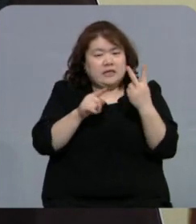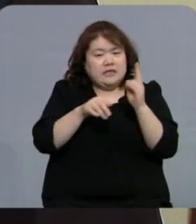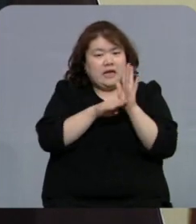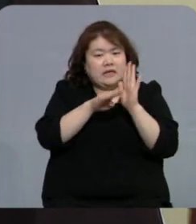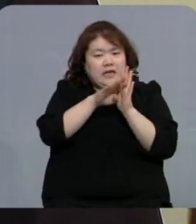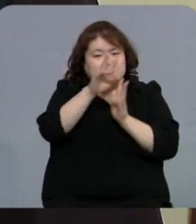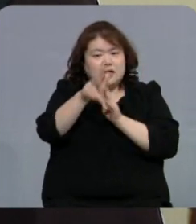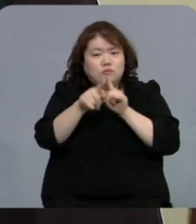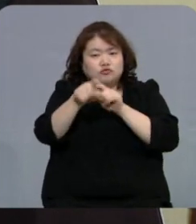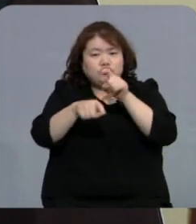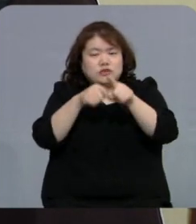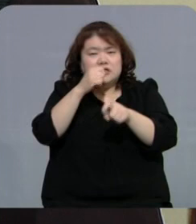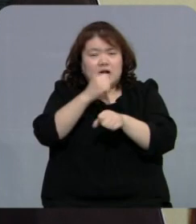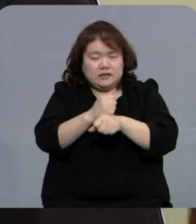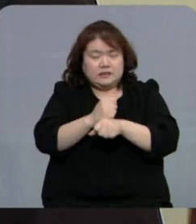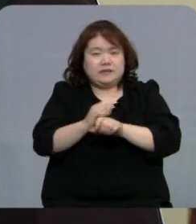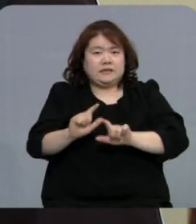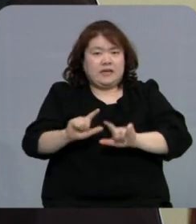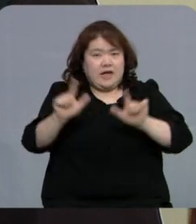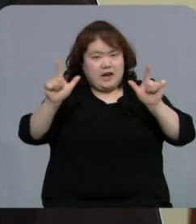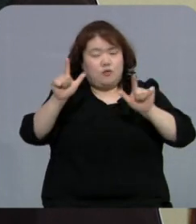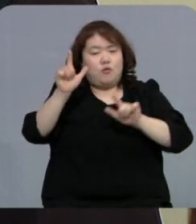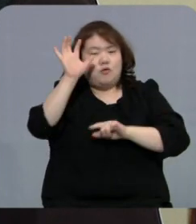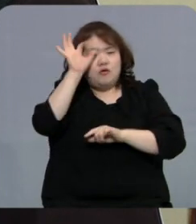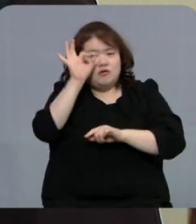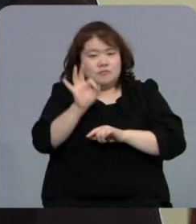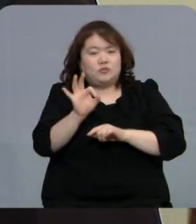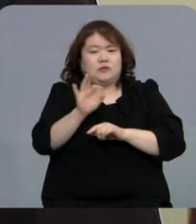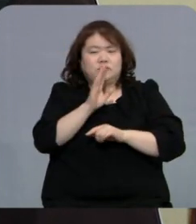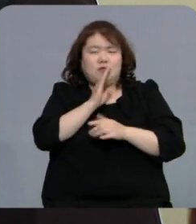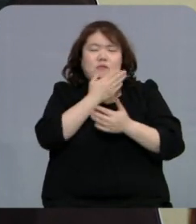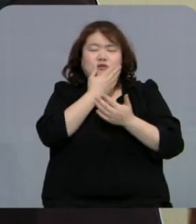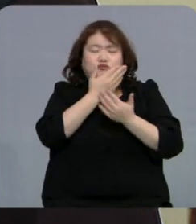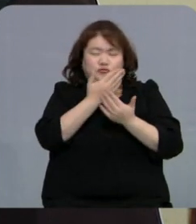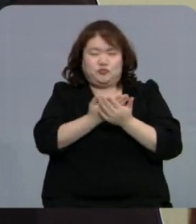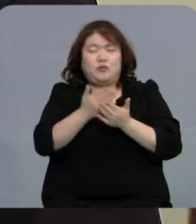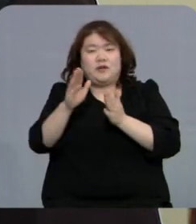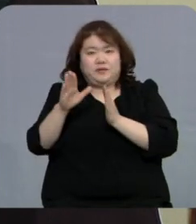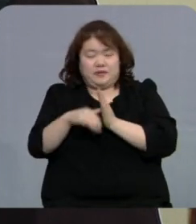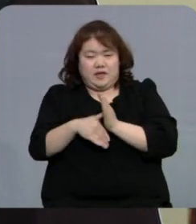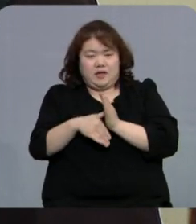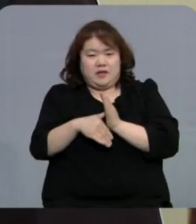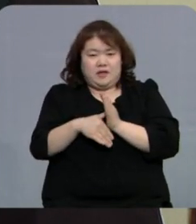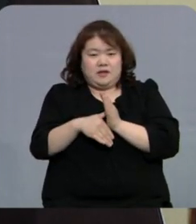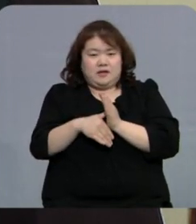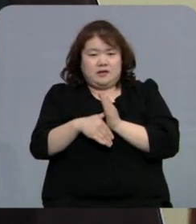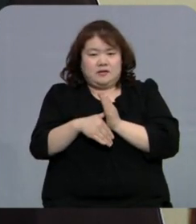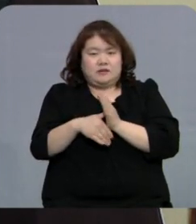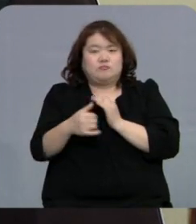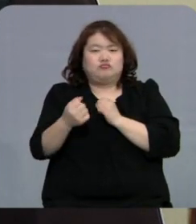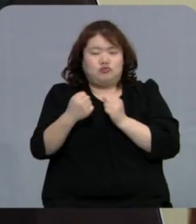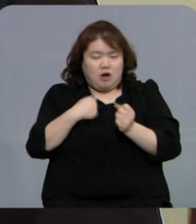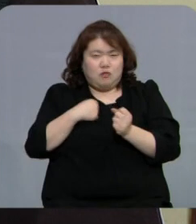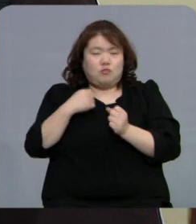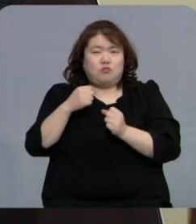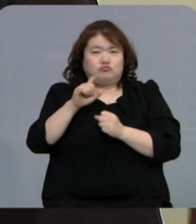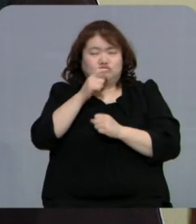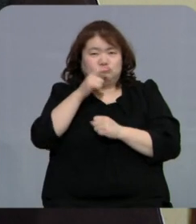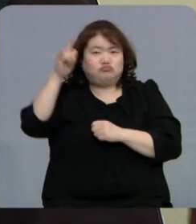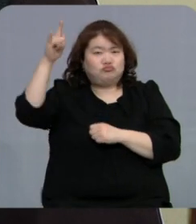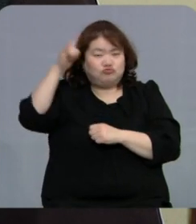추진하는 올해 같은 경우는 이제 원년으로 본다면 상당히 중요한 그 시기거든요. 이제 그럼에도